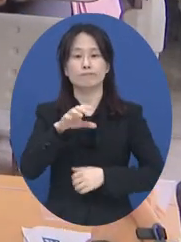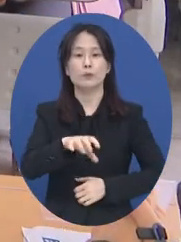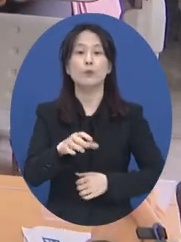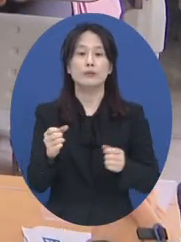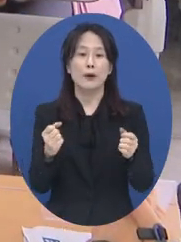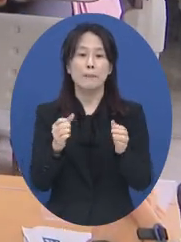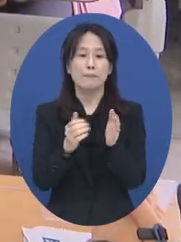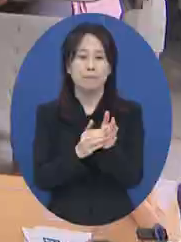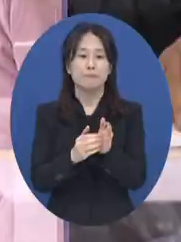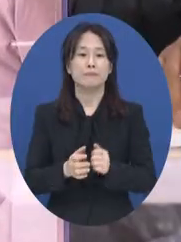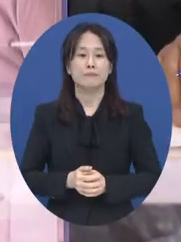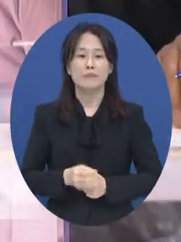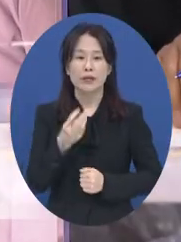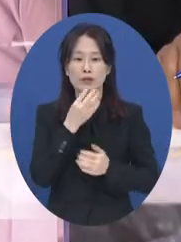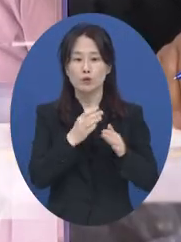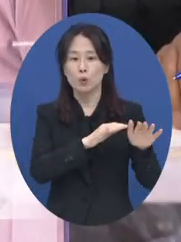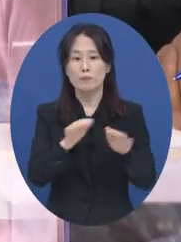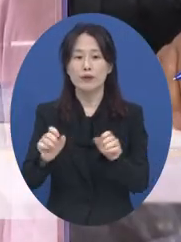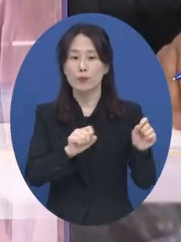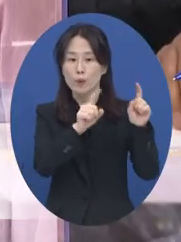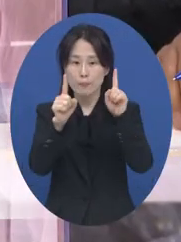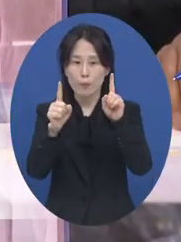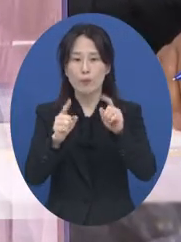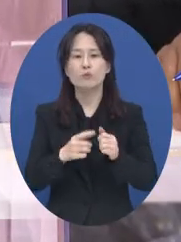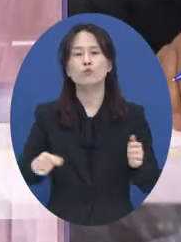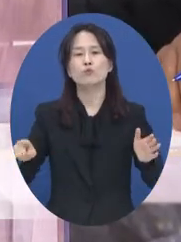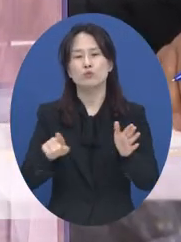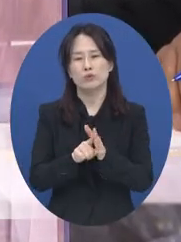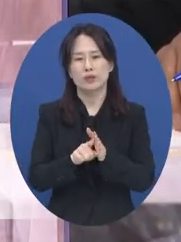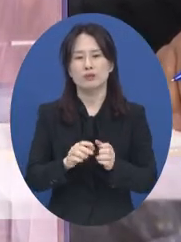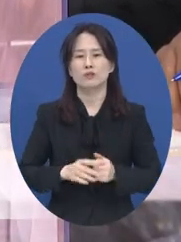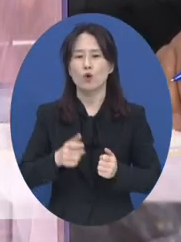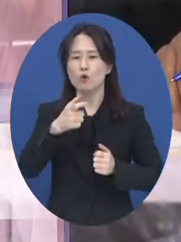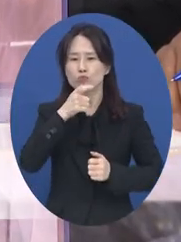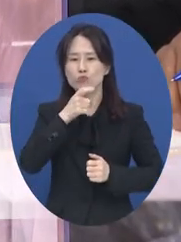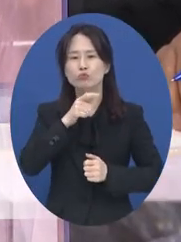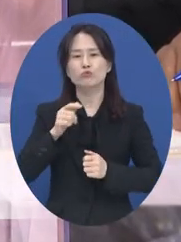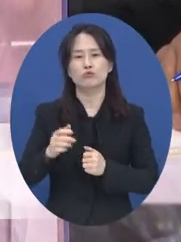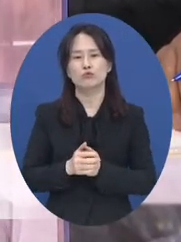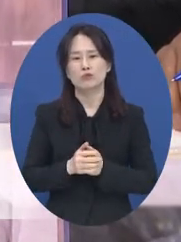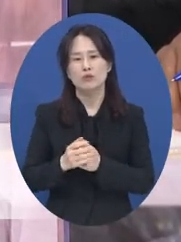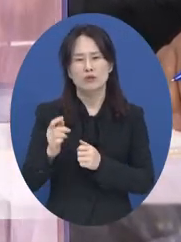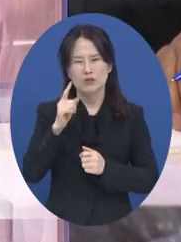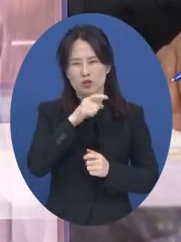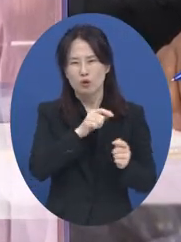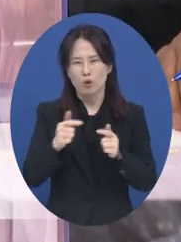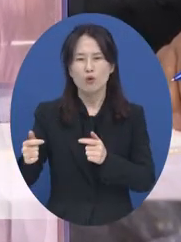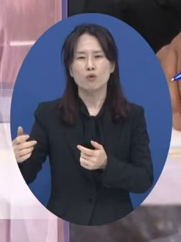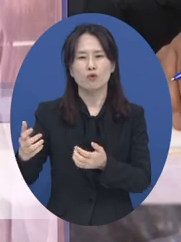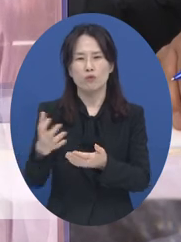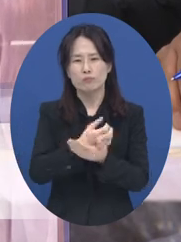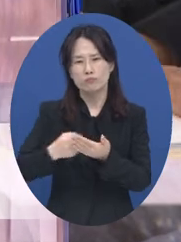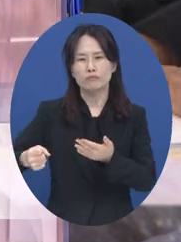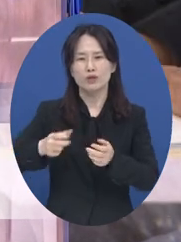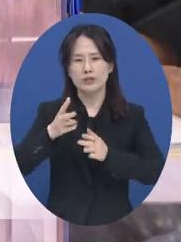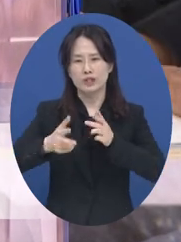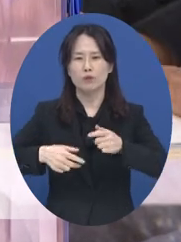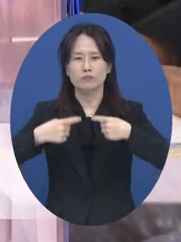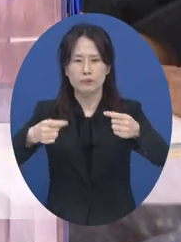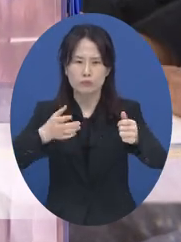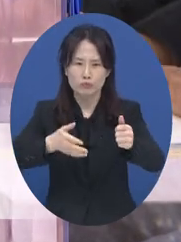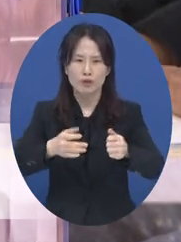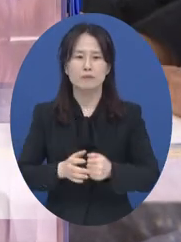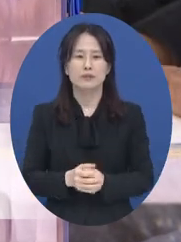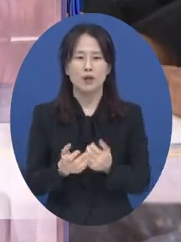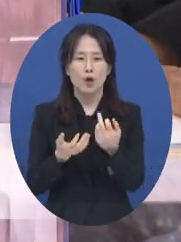자리를 가졌습니다. 경기도에서 바다 살리기 차원에서 수매 사업에 참여해 주셨으면 합니다. 섬에서